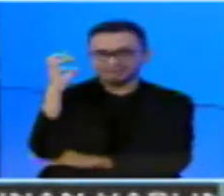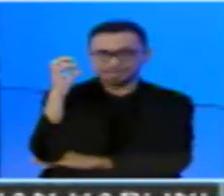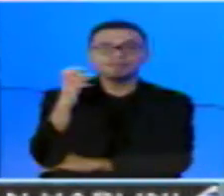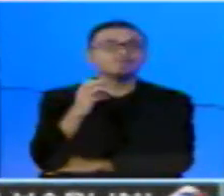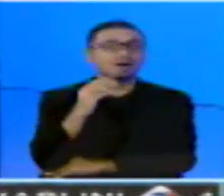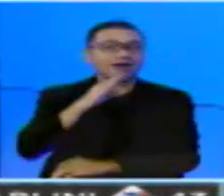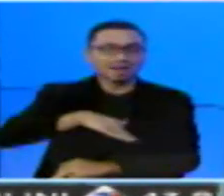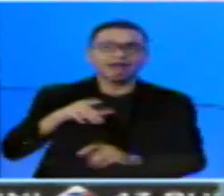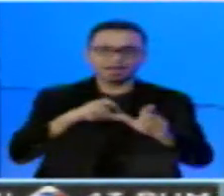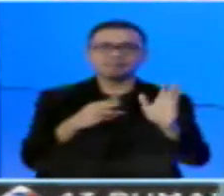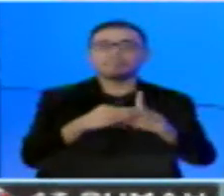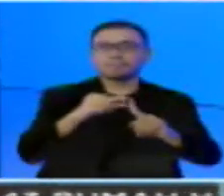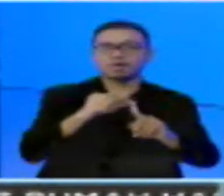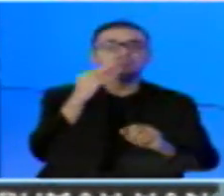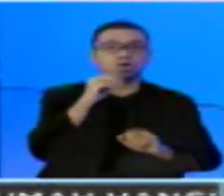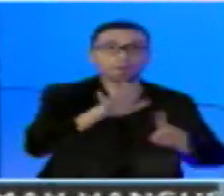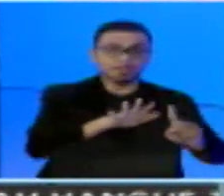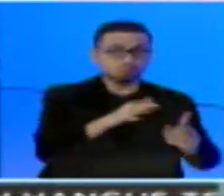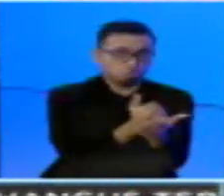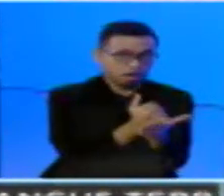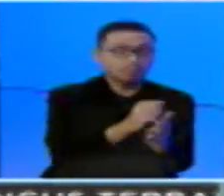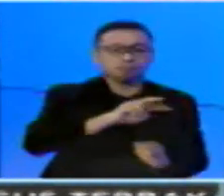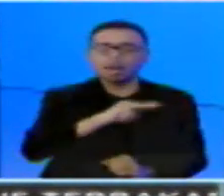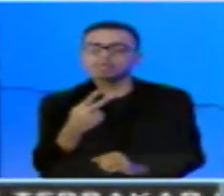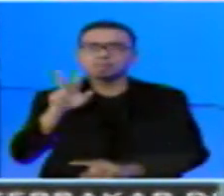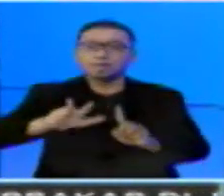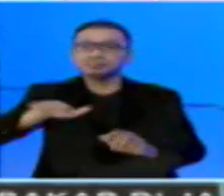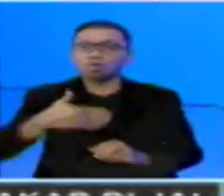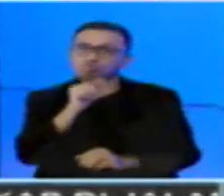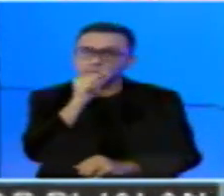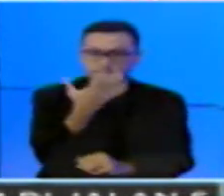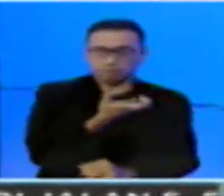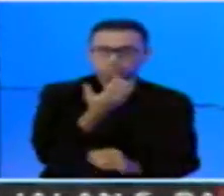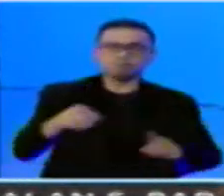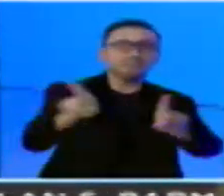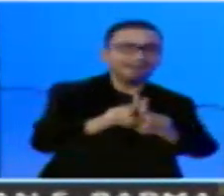menjadi 18 tahun agar dapat menikah dengan kekasihnya.